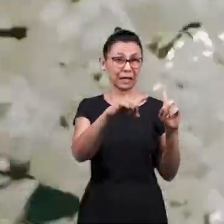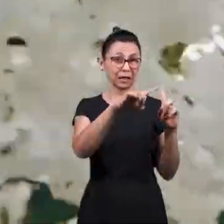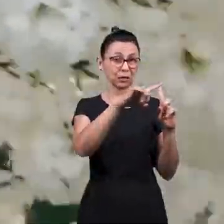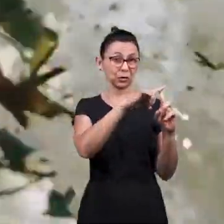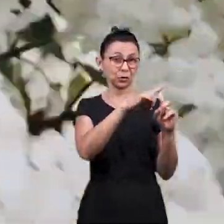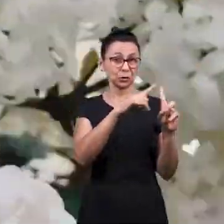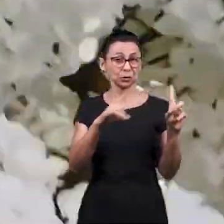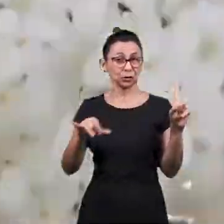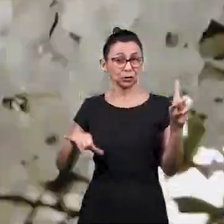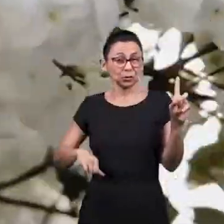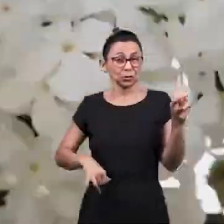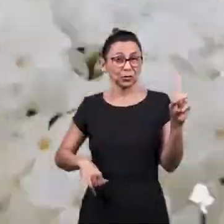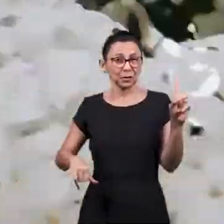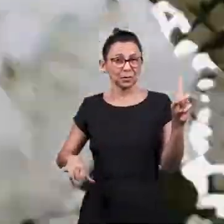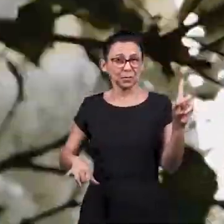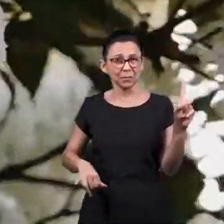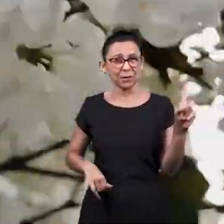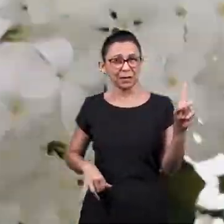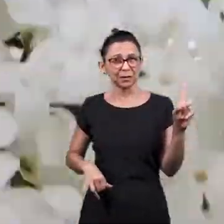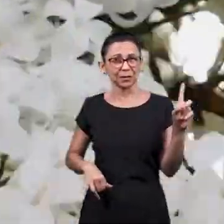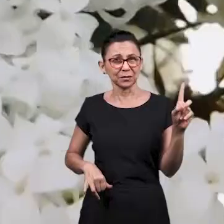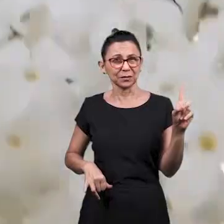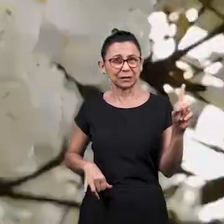Наши боли Он взял на себя.